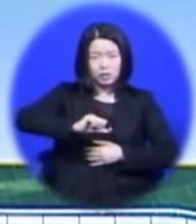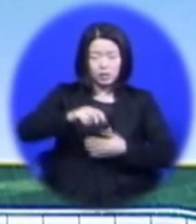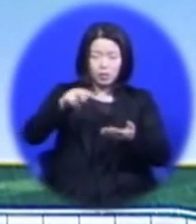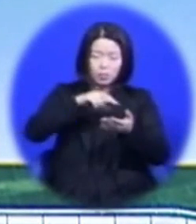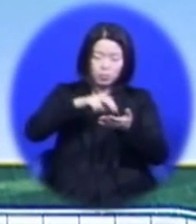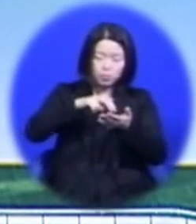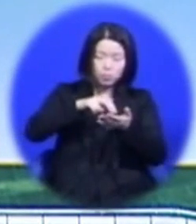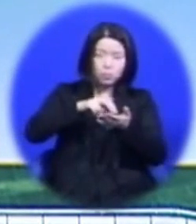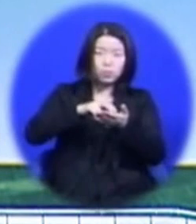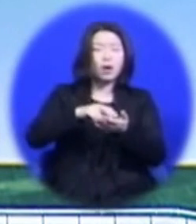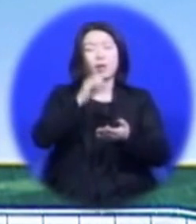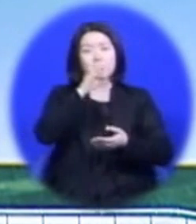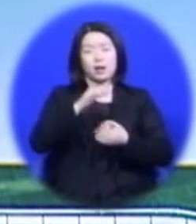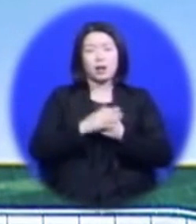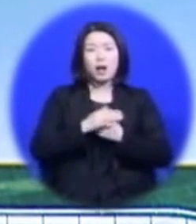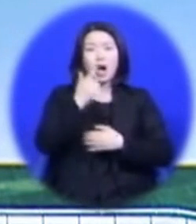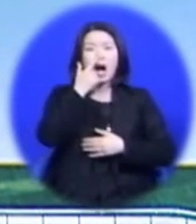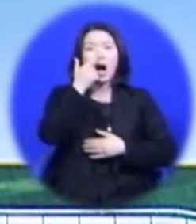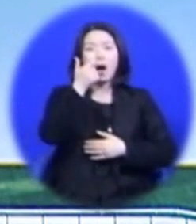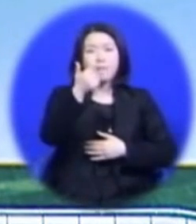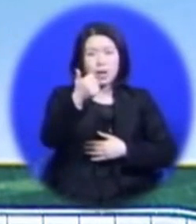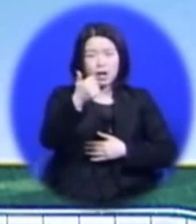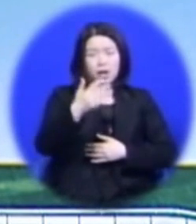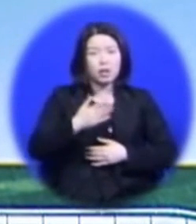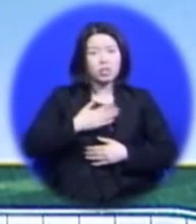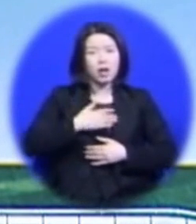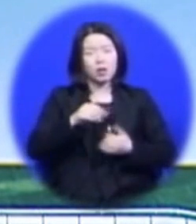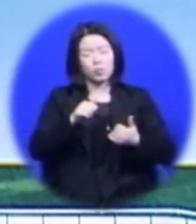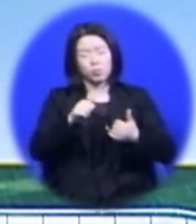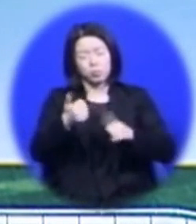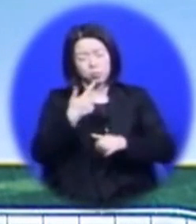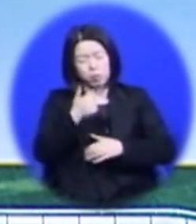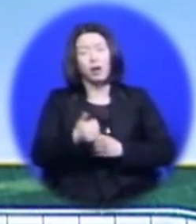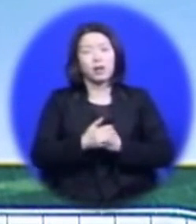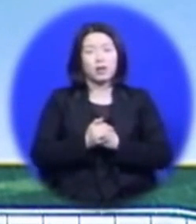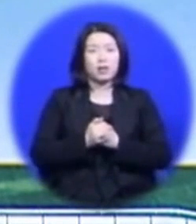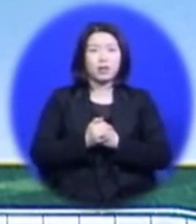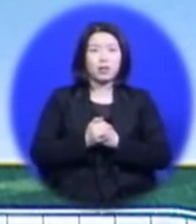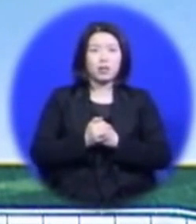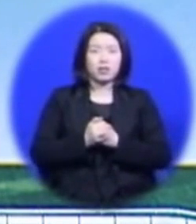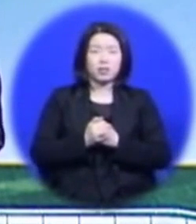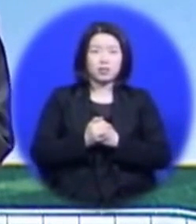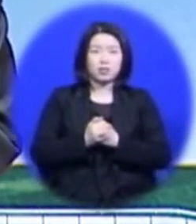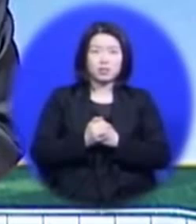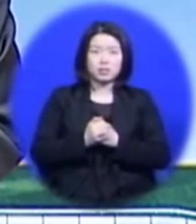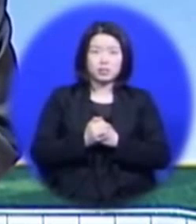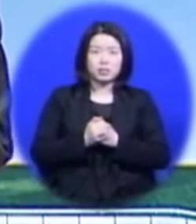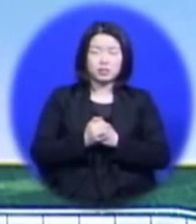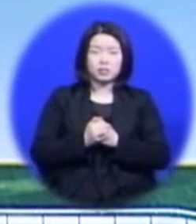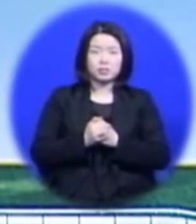말했습니다. 아빠, 나 죽을 뻔했어.